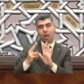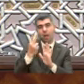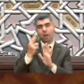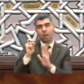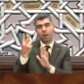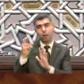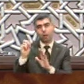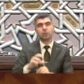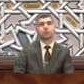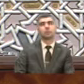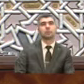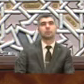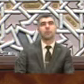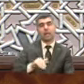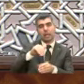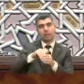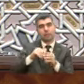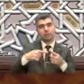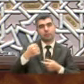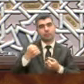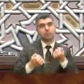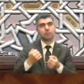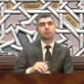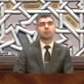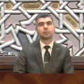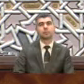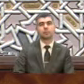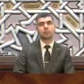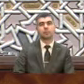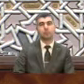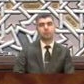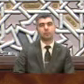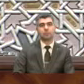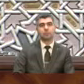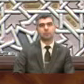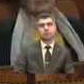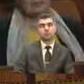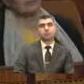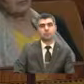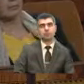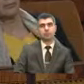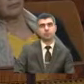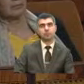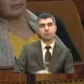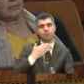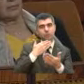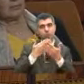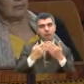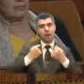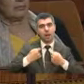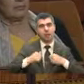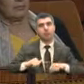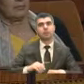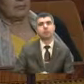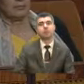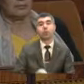2019-2020 للسيدات والسادة النواب المحترمين من فريق الأصالة والمعاصرة. تفضلي السيدة النائبة لوضع السؤال. شكرا سيد الرئيس. سيد الوزير، نسائلكم